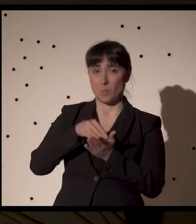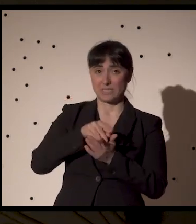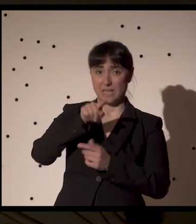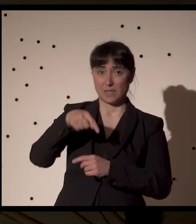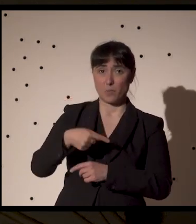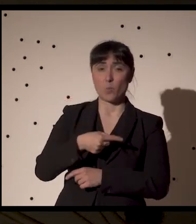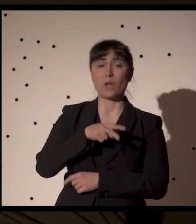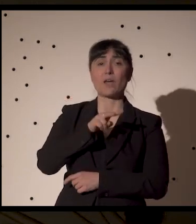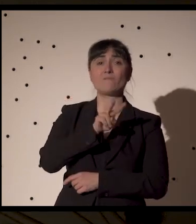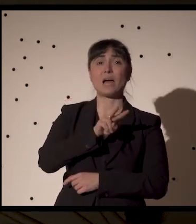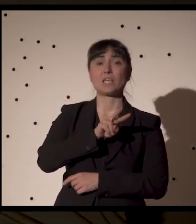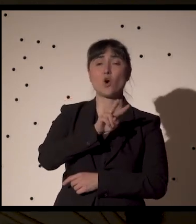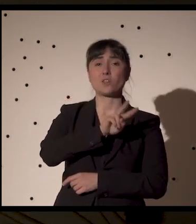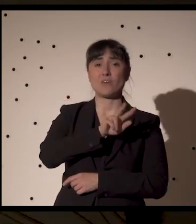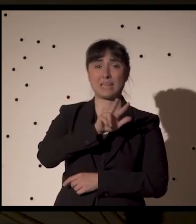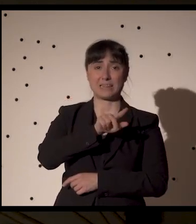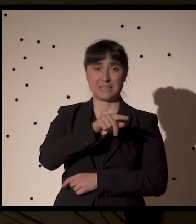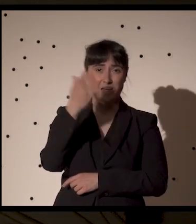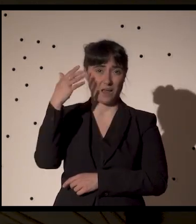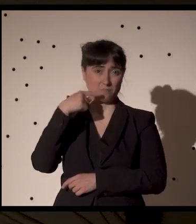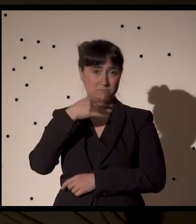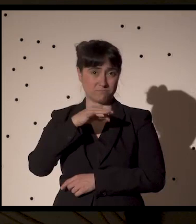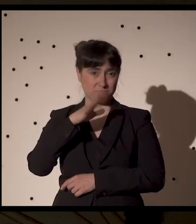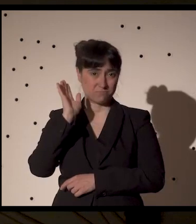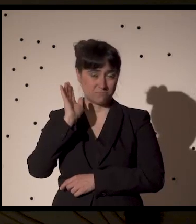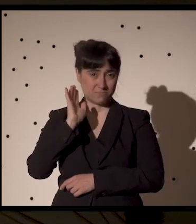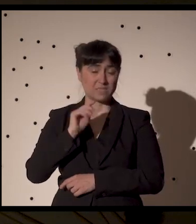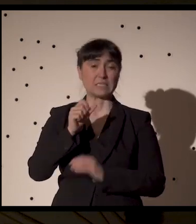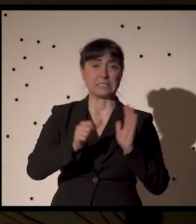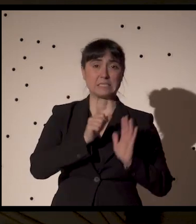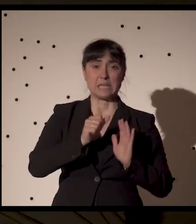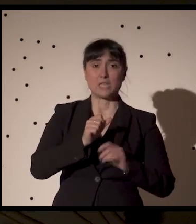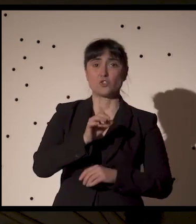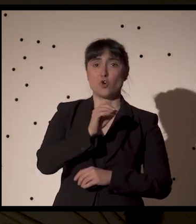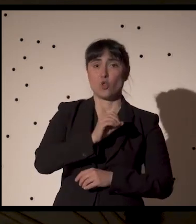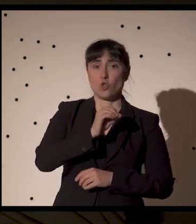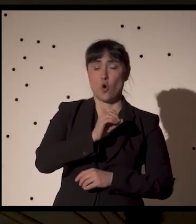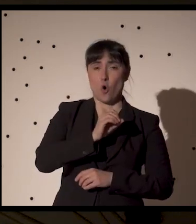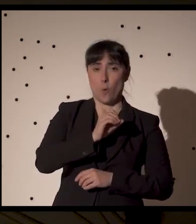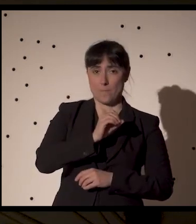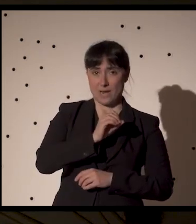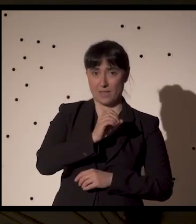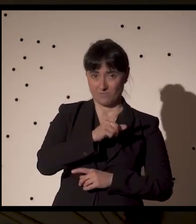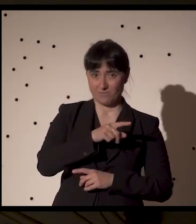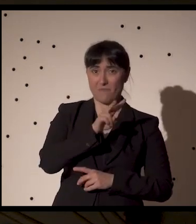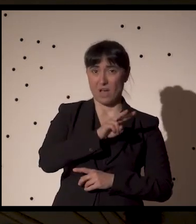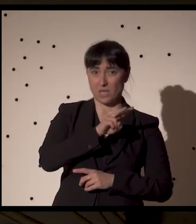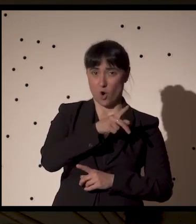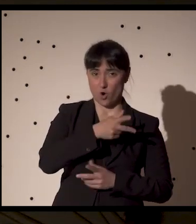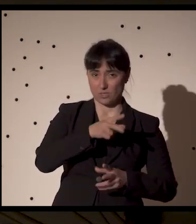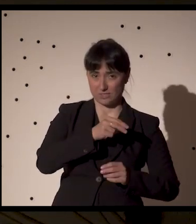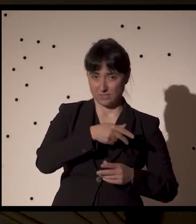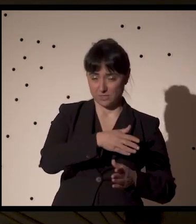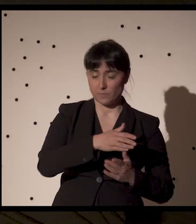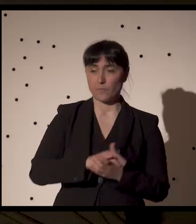vi ho parlato e con una ripresa straordinaria del racconto del Vajont il 16 ottobre e poi nell'ambito del Centenario